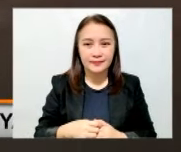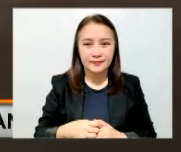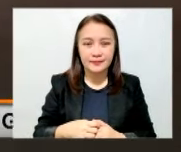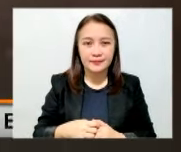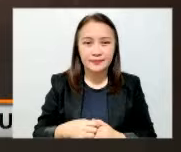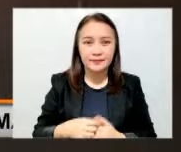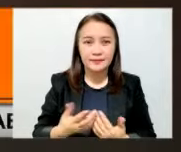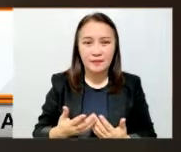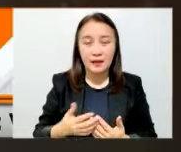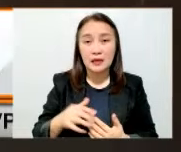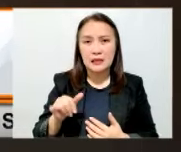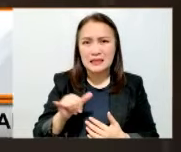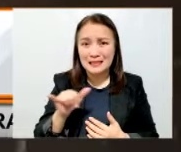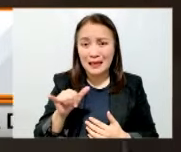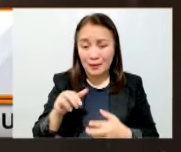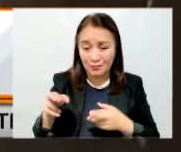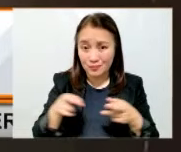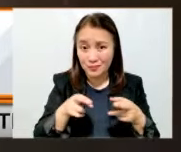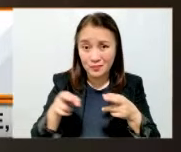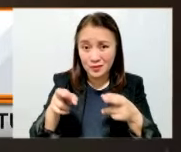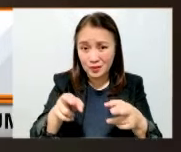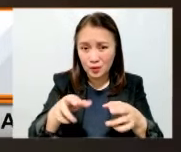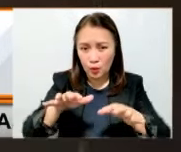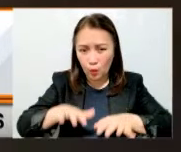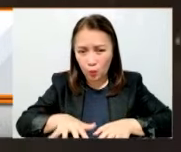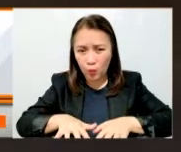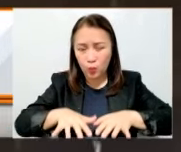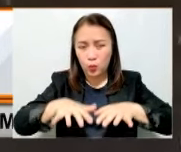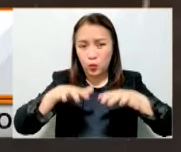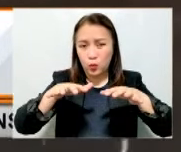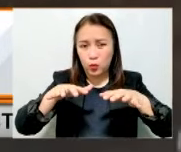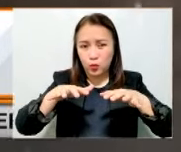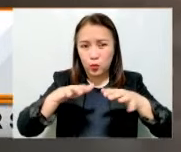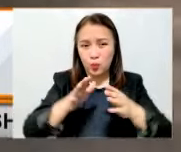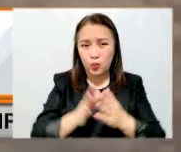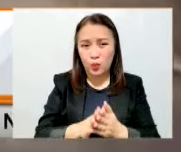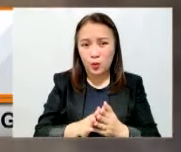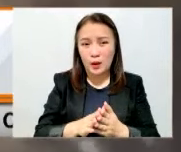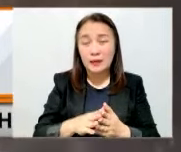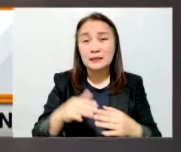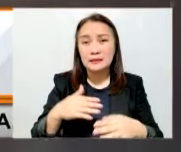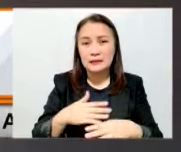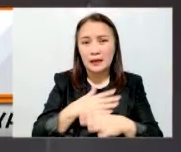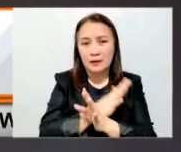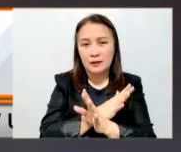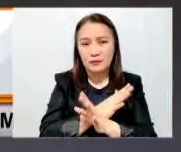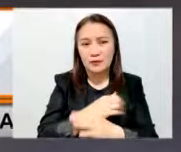Nagmistulang ilog ang La Verna Hills Buhangin National Highway sa Davao City kagabi.